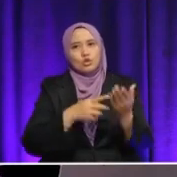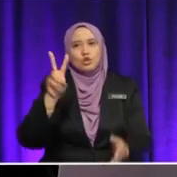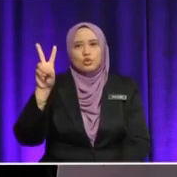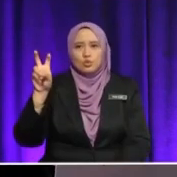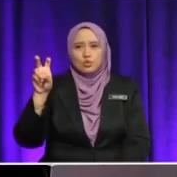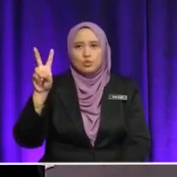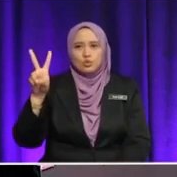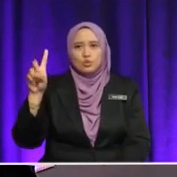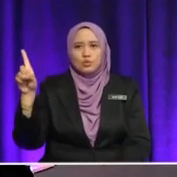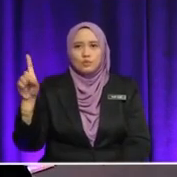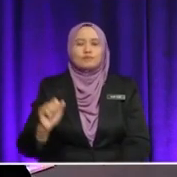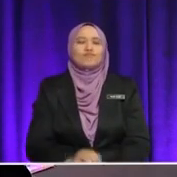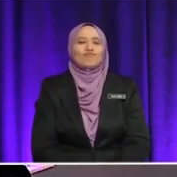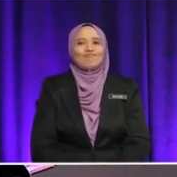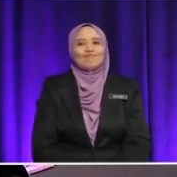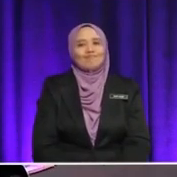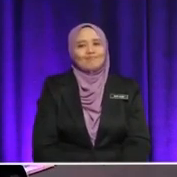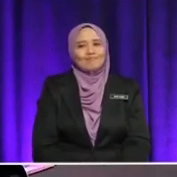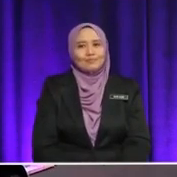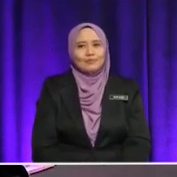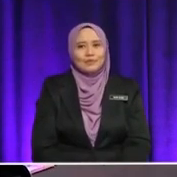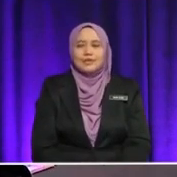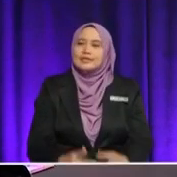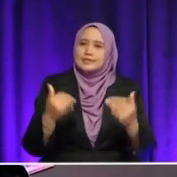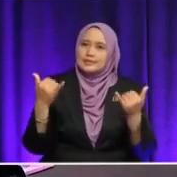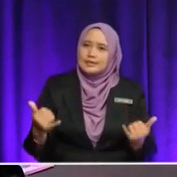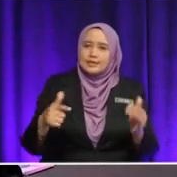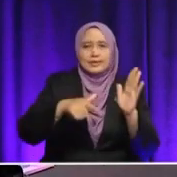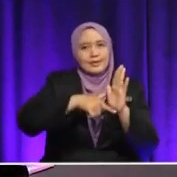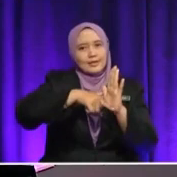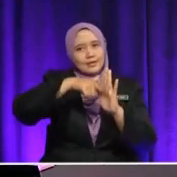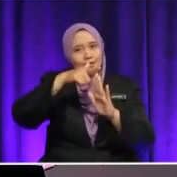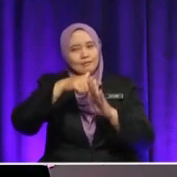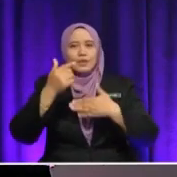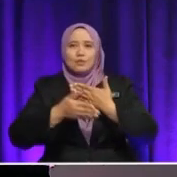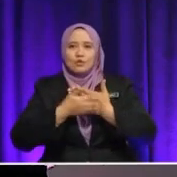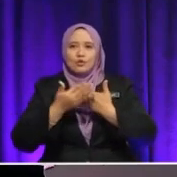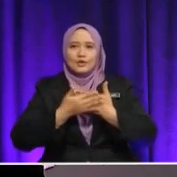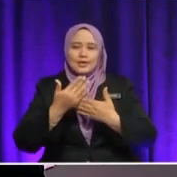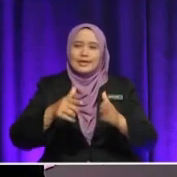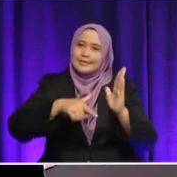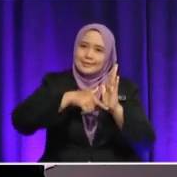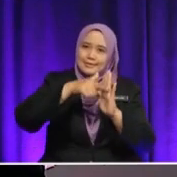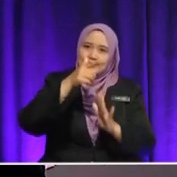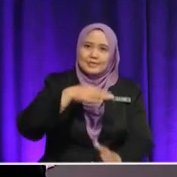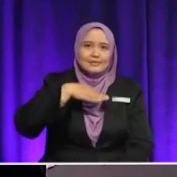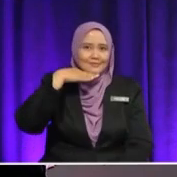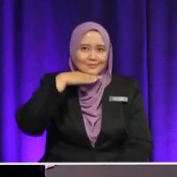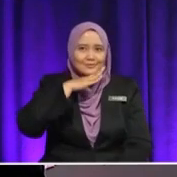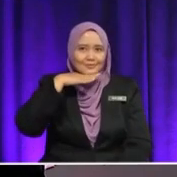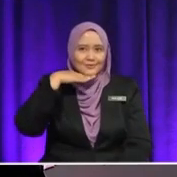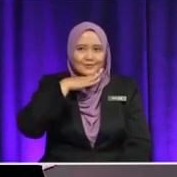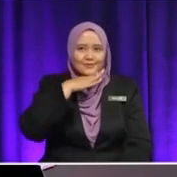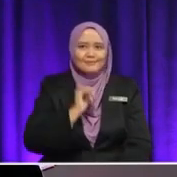Oke jadi tanya halo eh ah lebih mudah lebih mudir oke oke baik vs